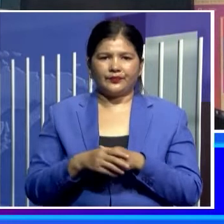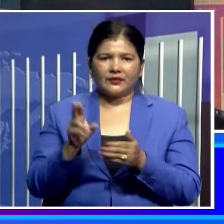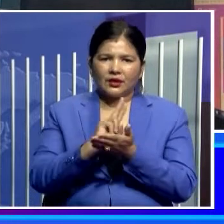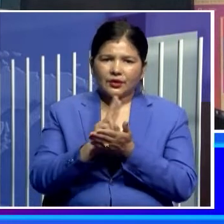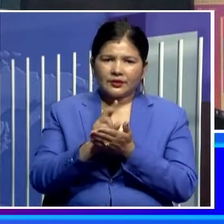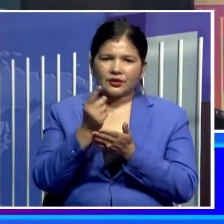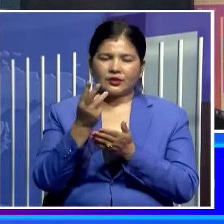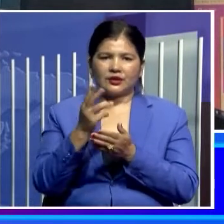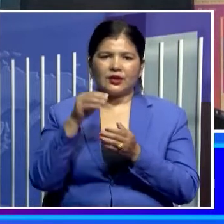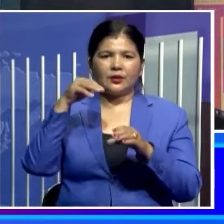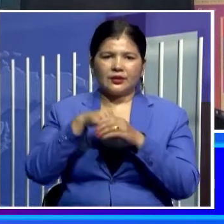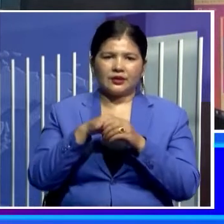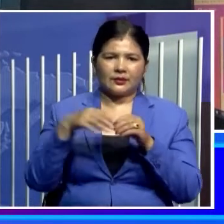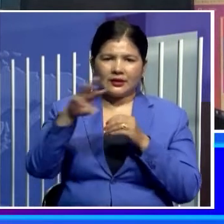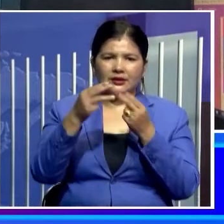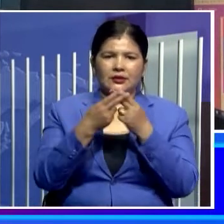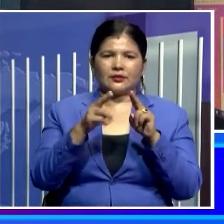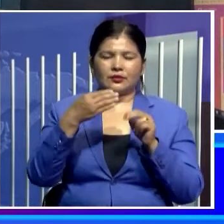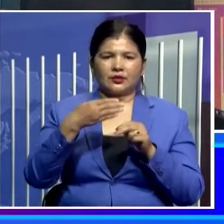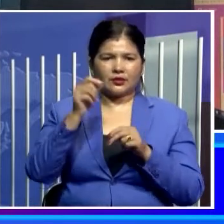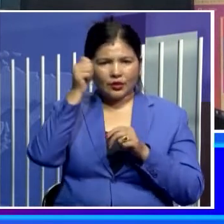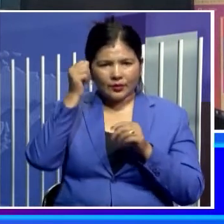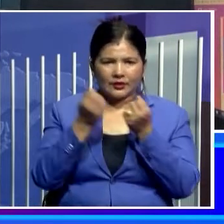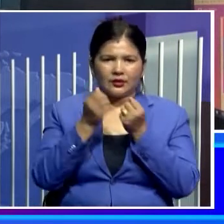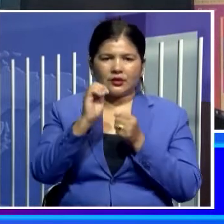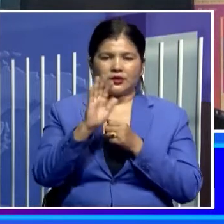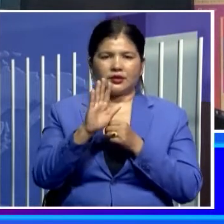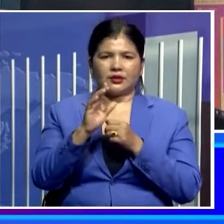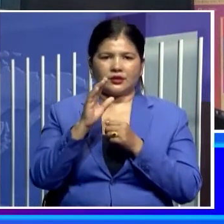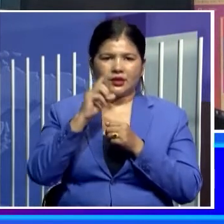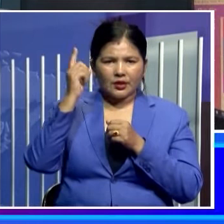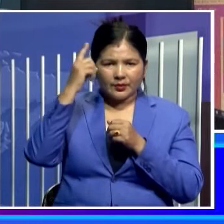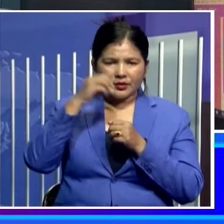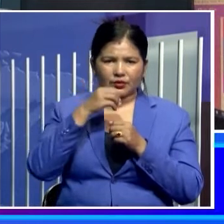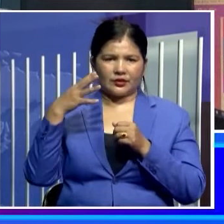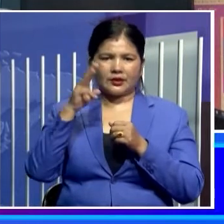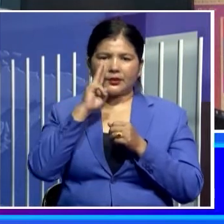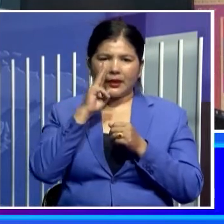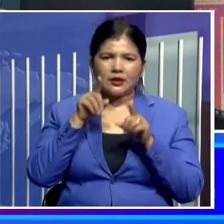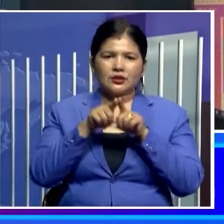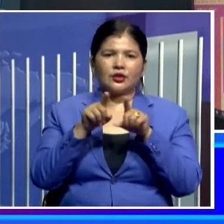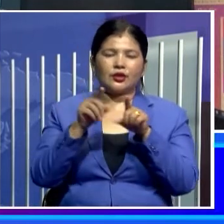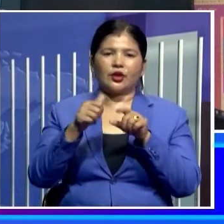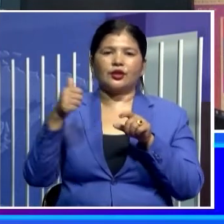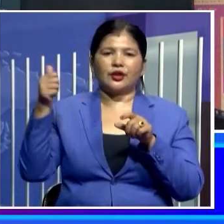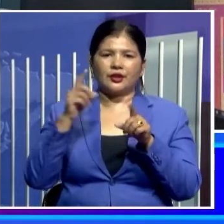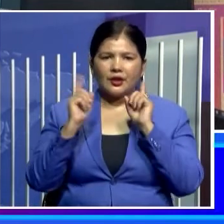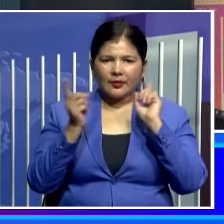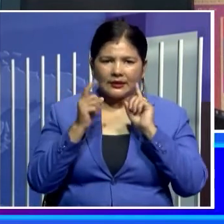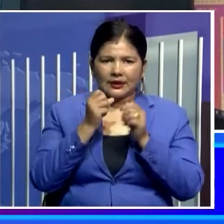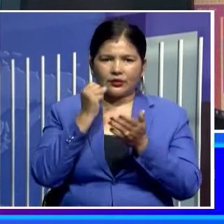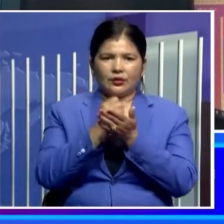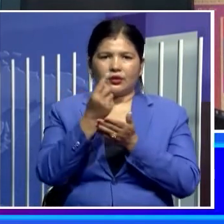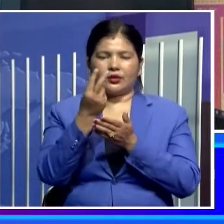चाहिँ कति दिन भित्रमा सार्वजनिक हुन सक्ने आकलन गर्न सकिन्छ वीरेन्द्रनगर नगरपालिका सँगै रहेका अन्य पालिकाहरूको अहिलेको